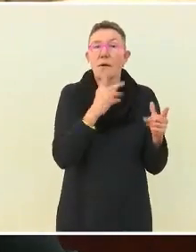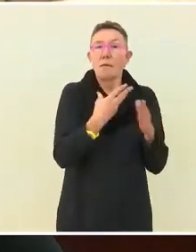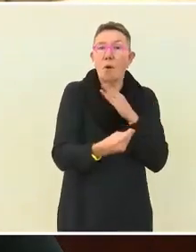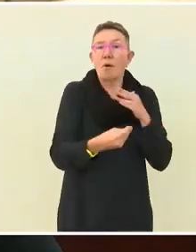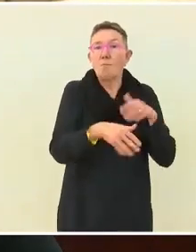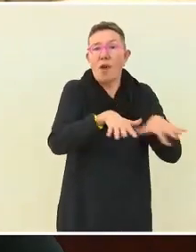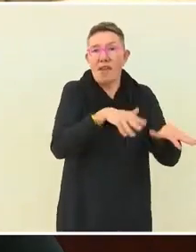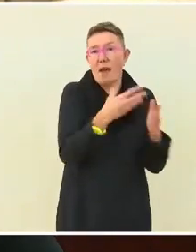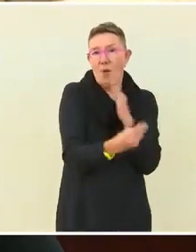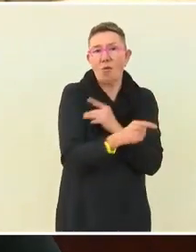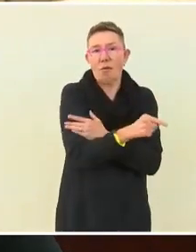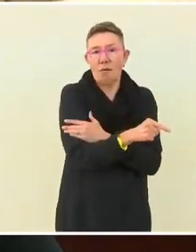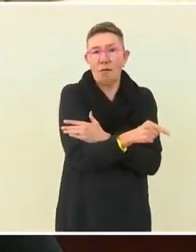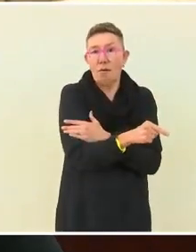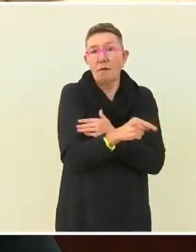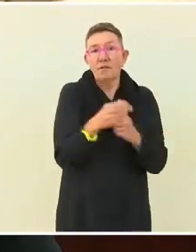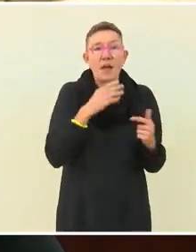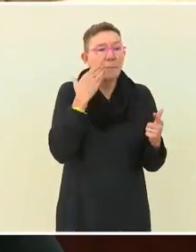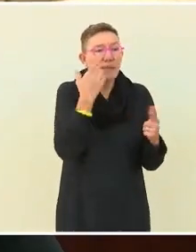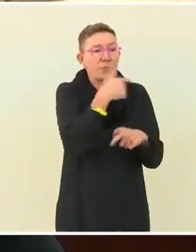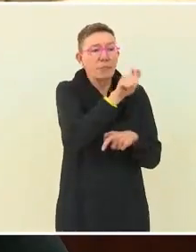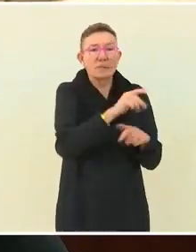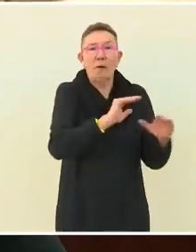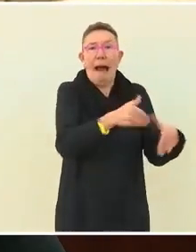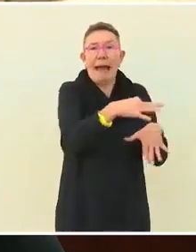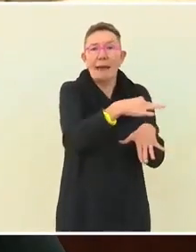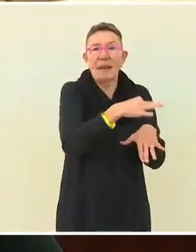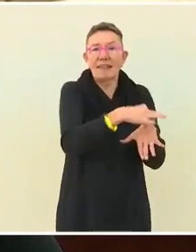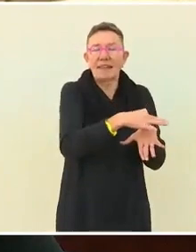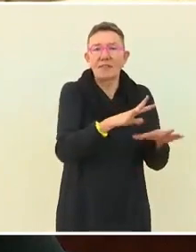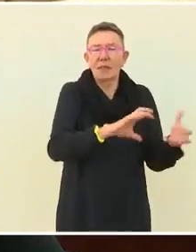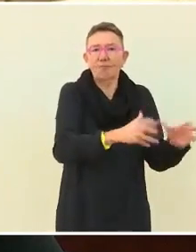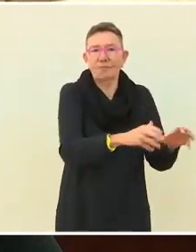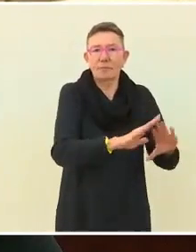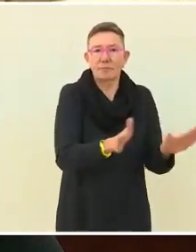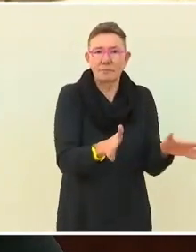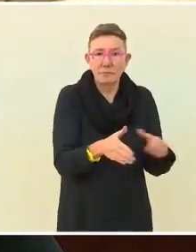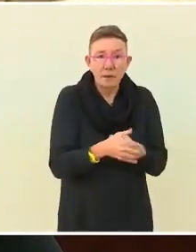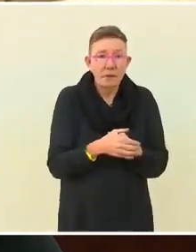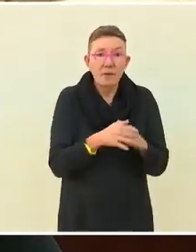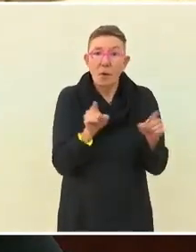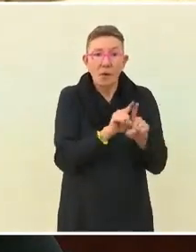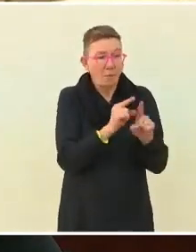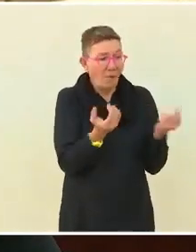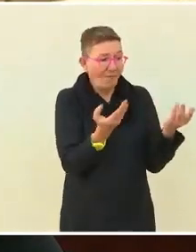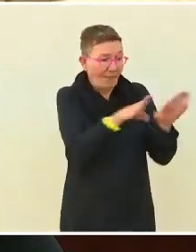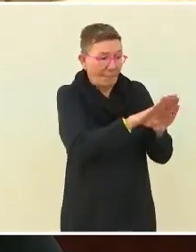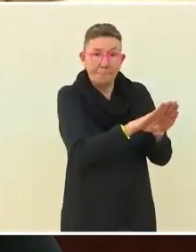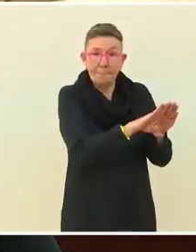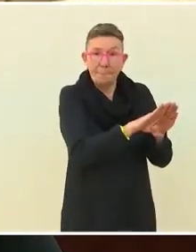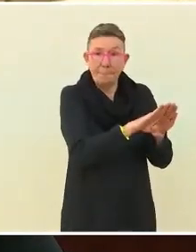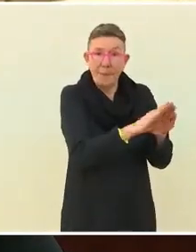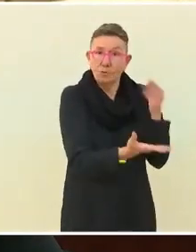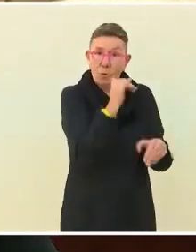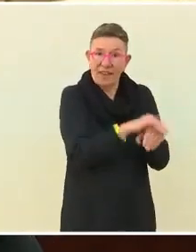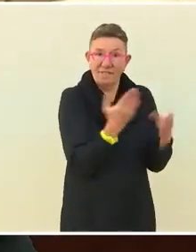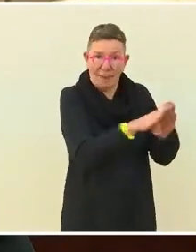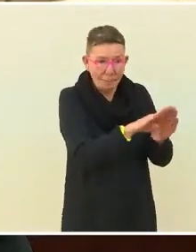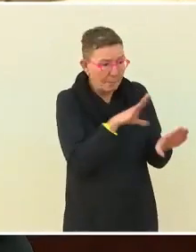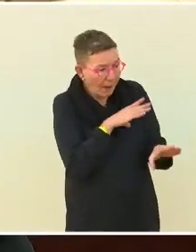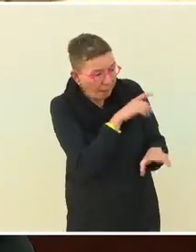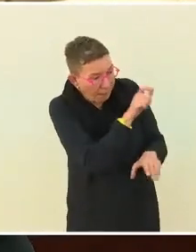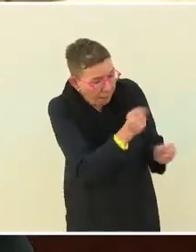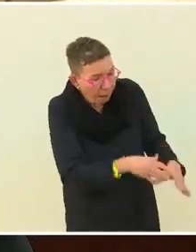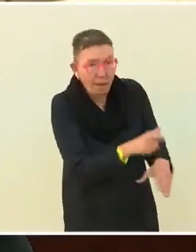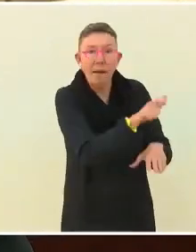Il suffit certains jours d'un arrêt maladie pour gripper le dispositif et même fermer un bureau en pleine journée, ce qui